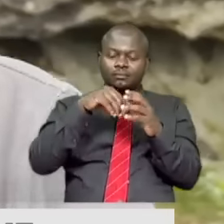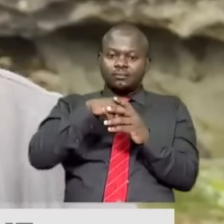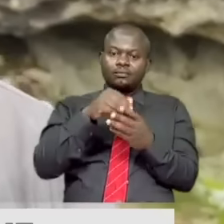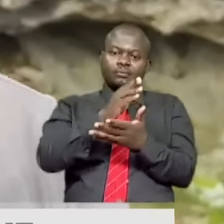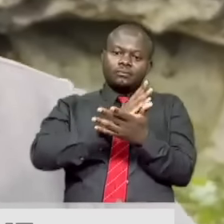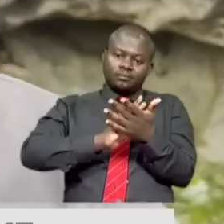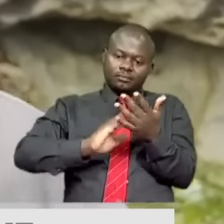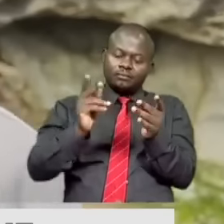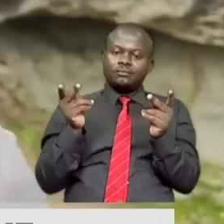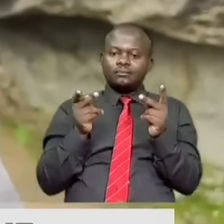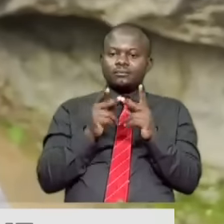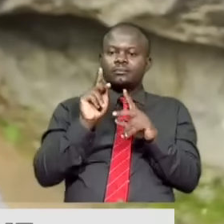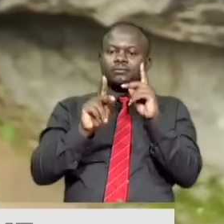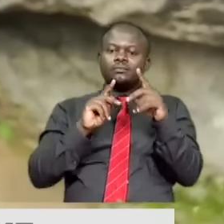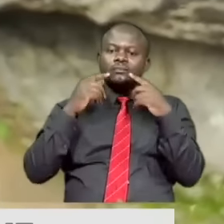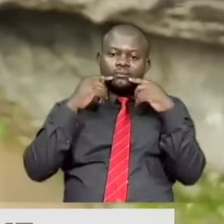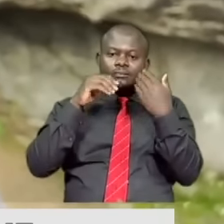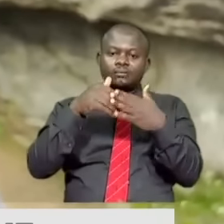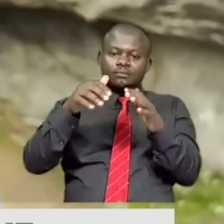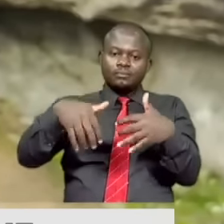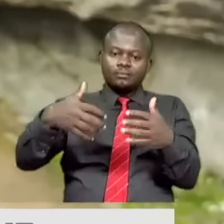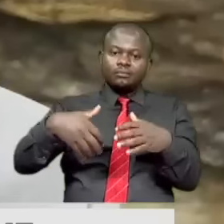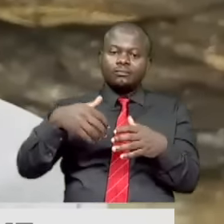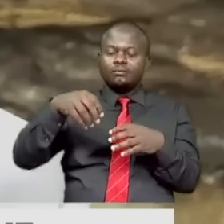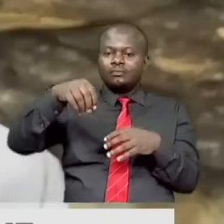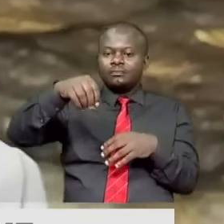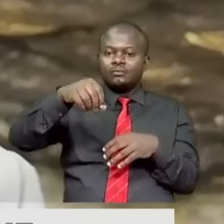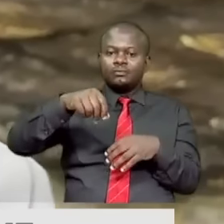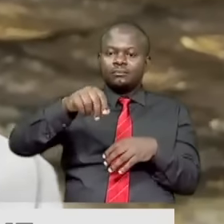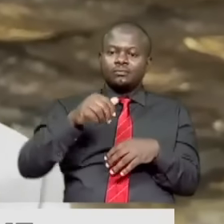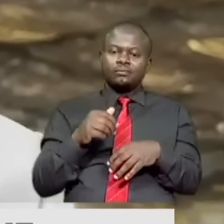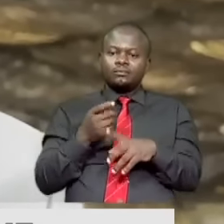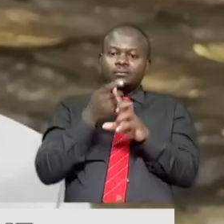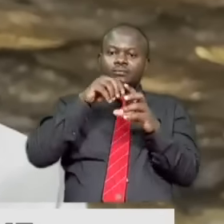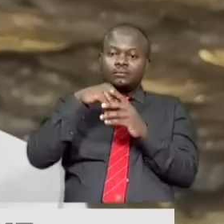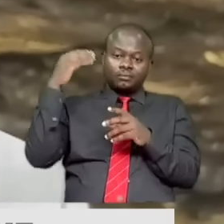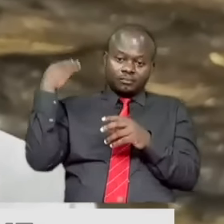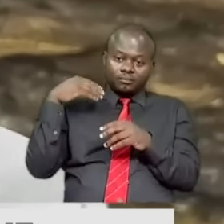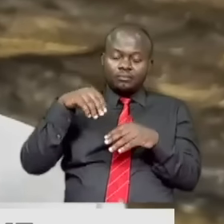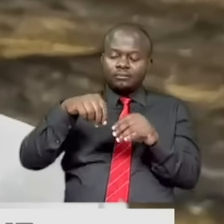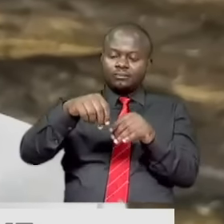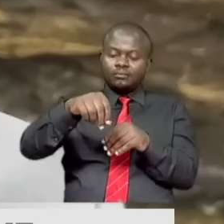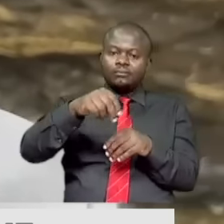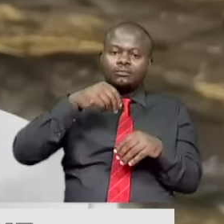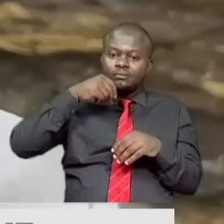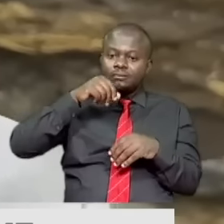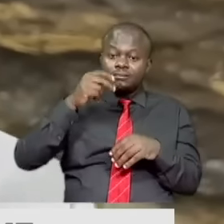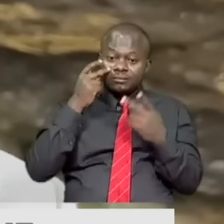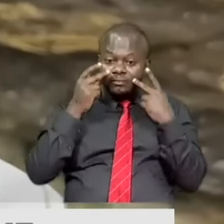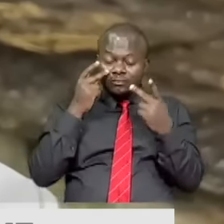hamwe muho abaturage bavuga ko hacukurwagamo umunyu. Ahangaha habagamo umunyu bari